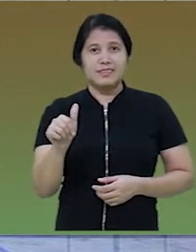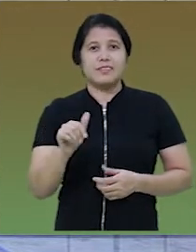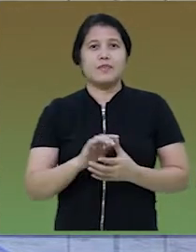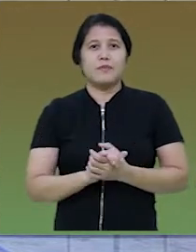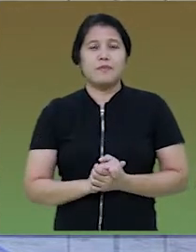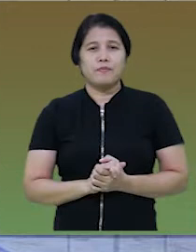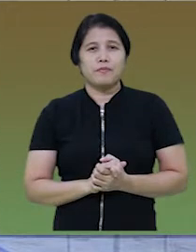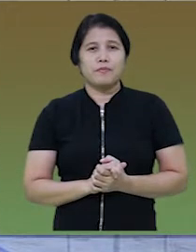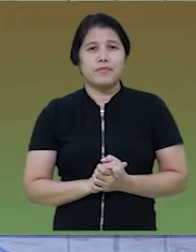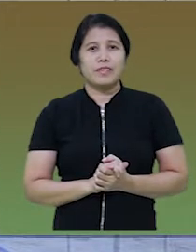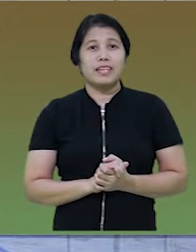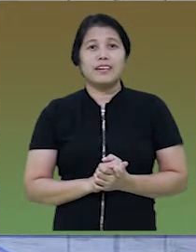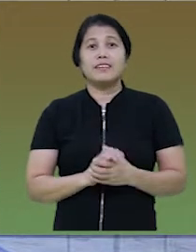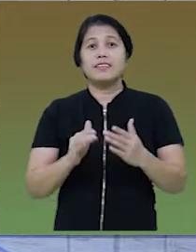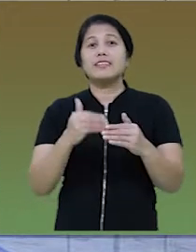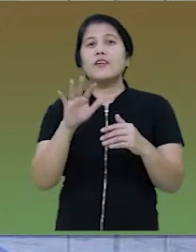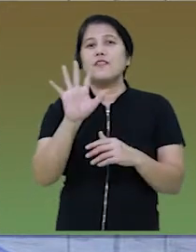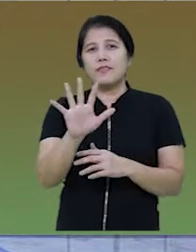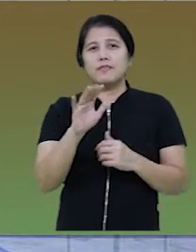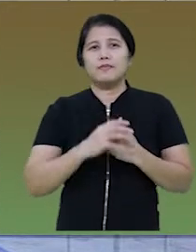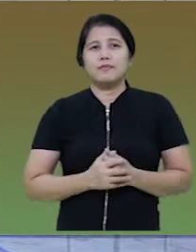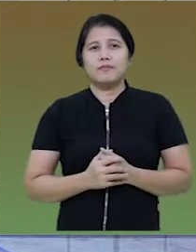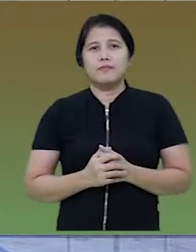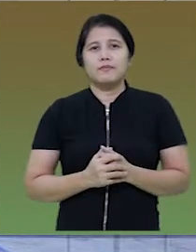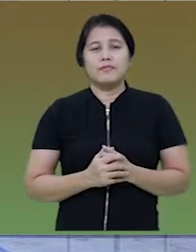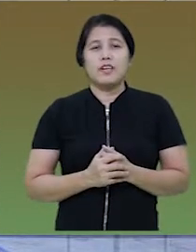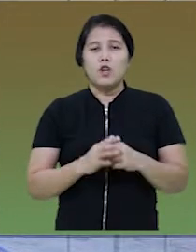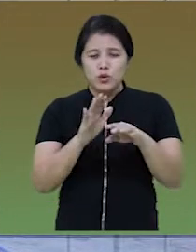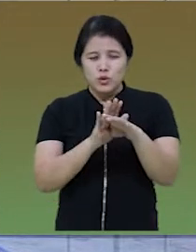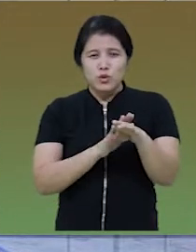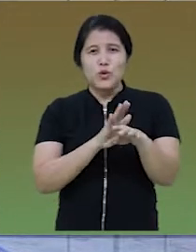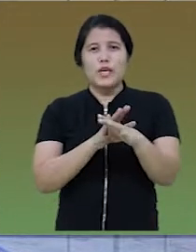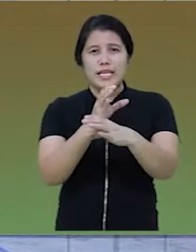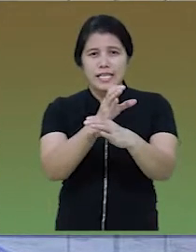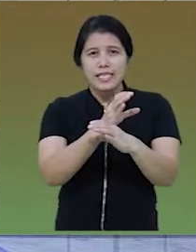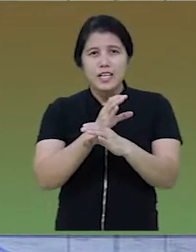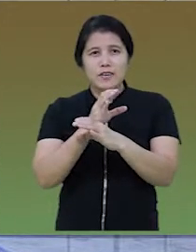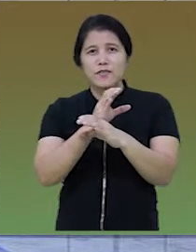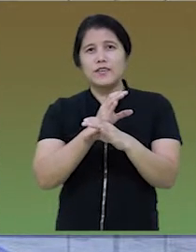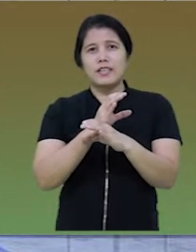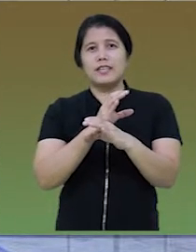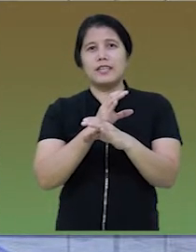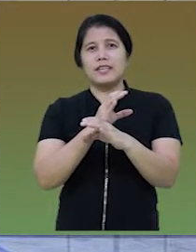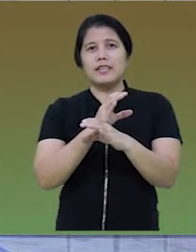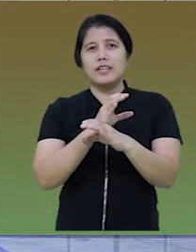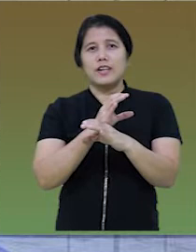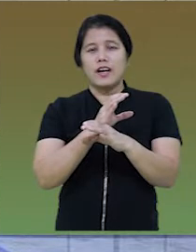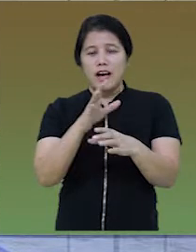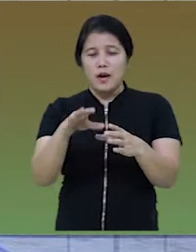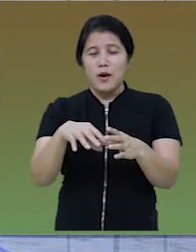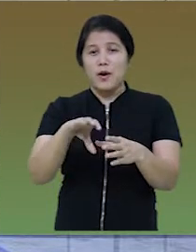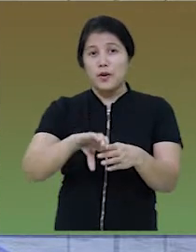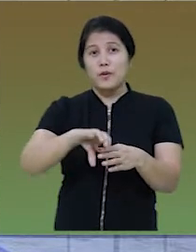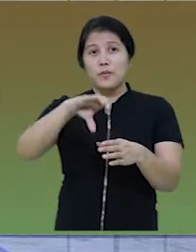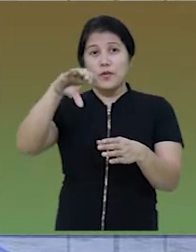1, 2, 3, 4, 5, 6, 7, 8, 9, 10. Step 5. Slowly and carefully lift the glass of the water.